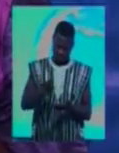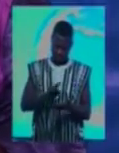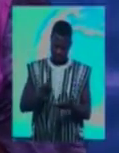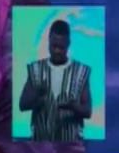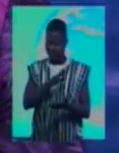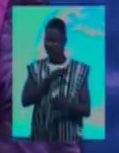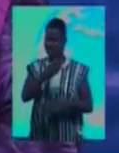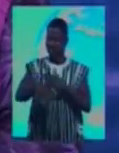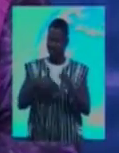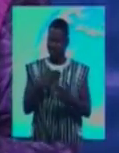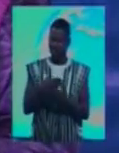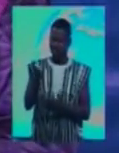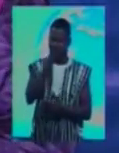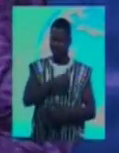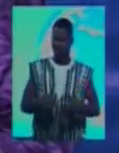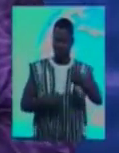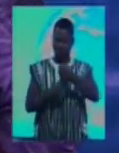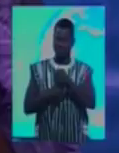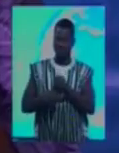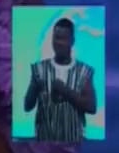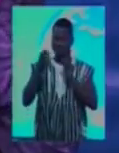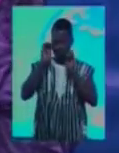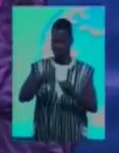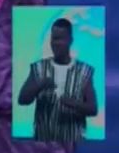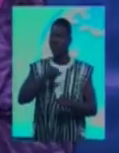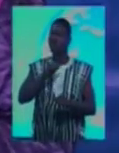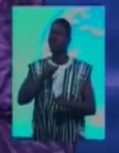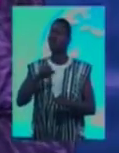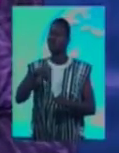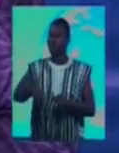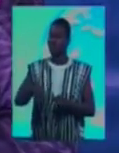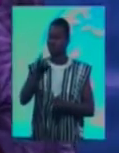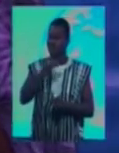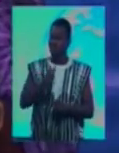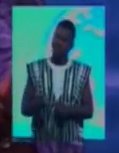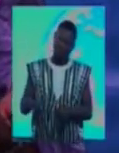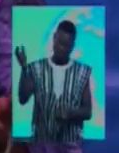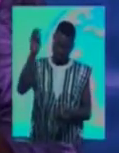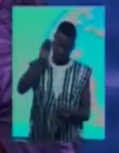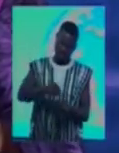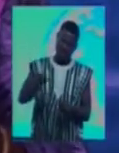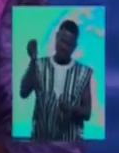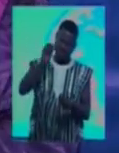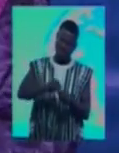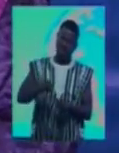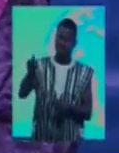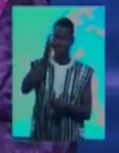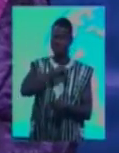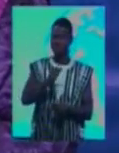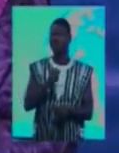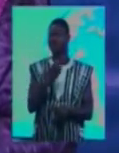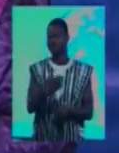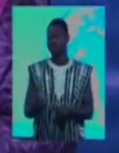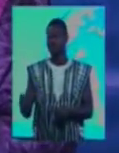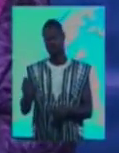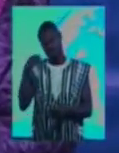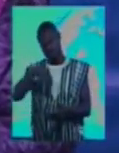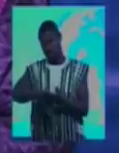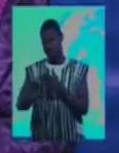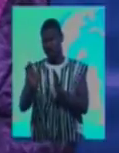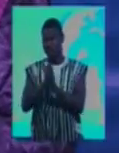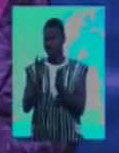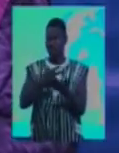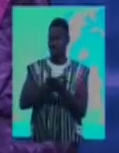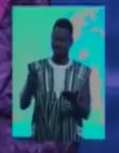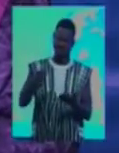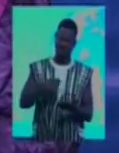tous ces supports numériques-là, ne peuvent qu'enrichir la palette de choix des moyens de lecture. Mais moi, je ne suis